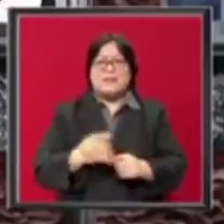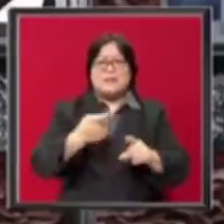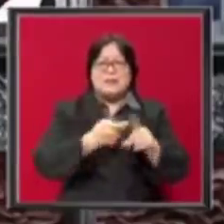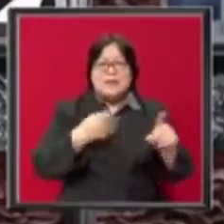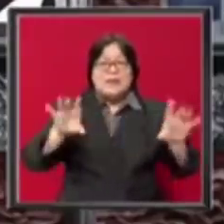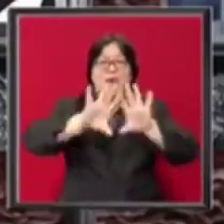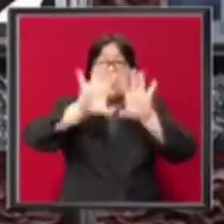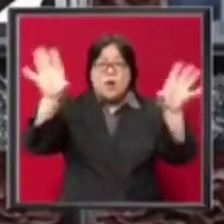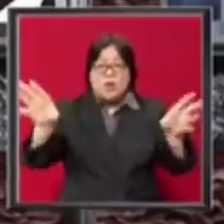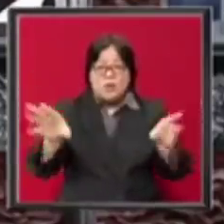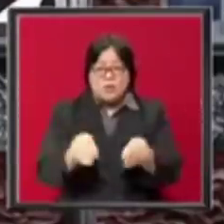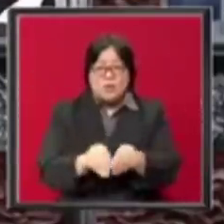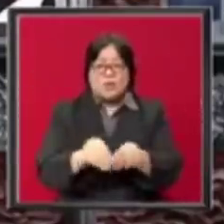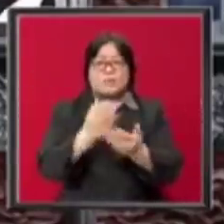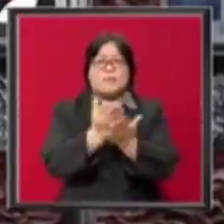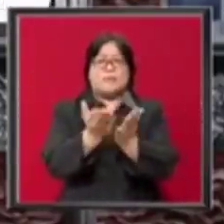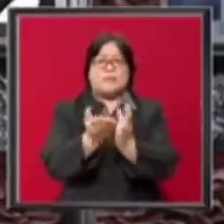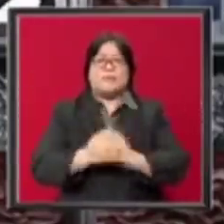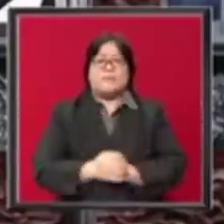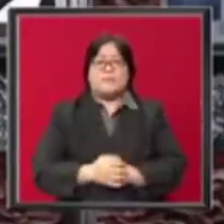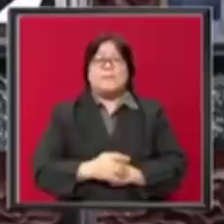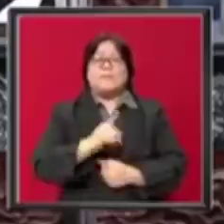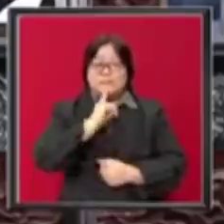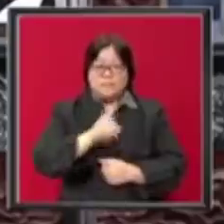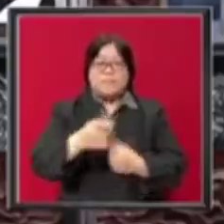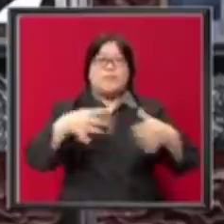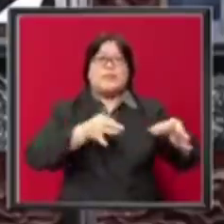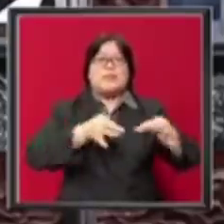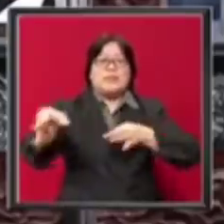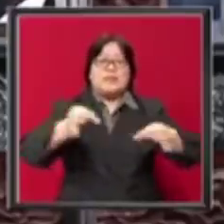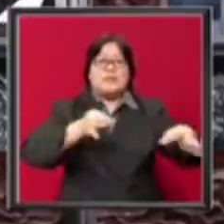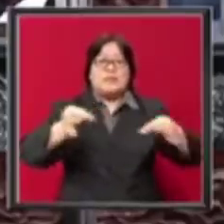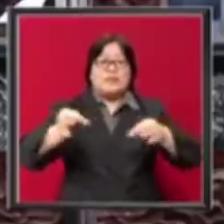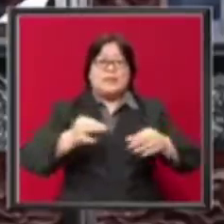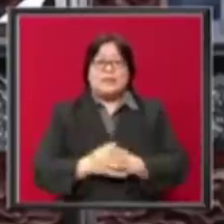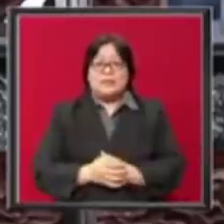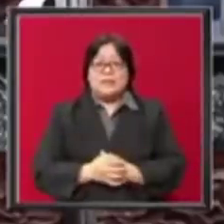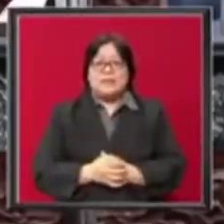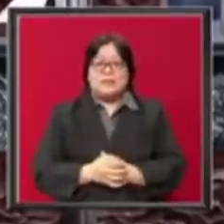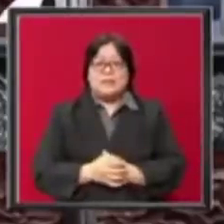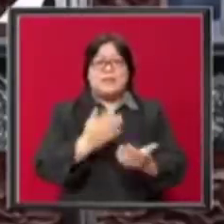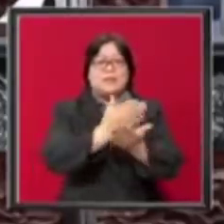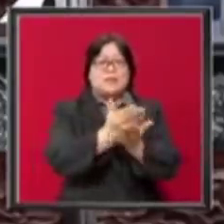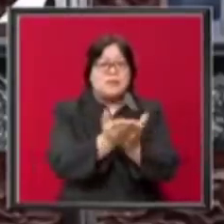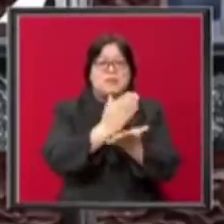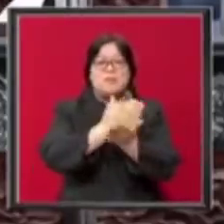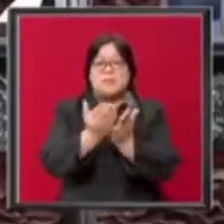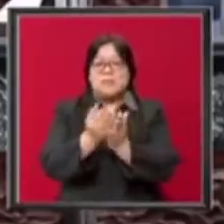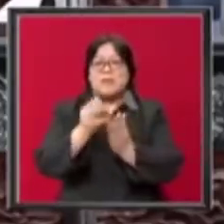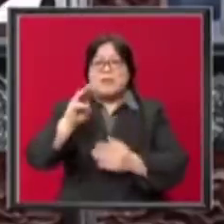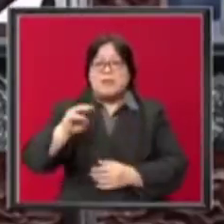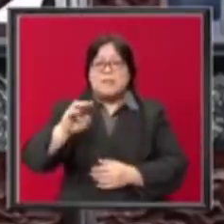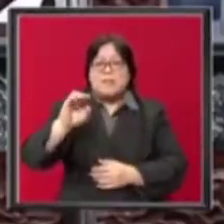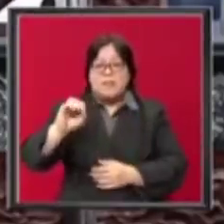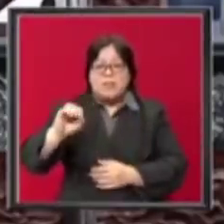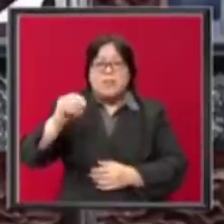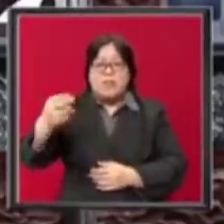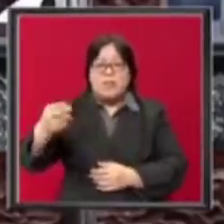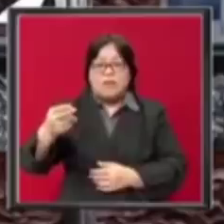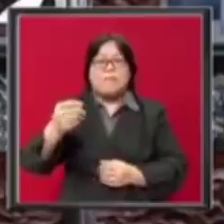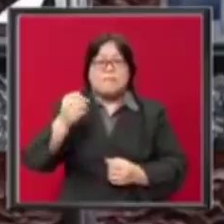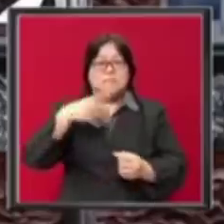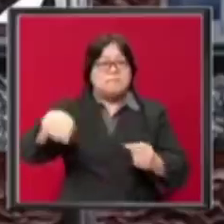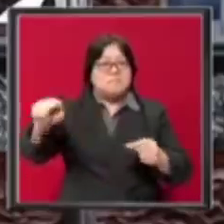daripada keseluruhannya. Walaupun dijelaskan kemudian soal peruntukan Kementerian Kesihatan ini dibantah oleh